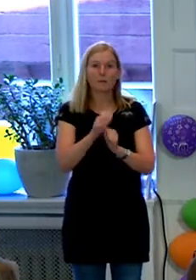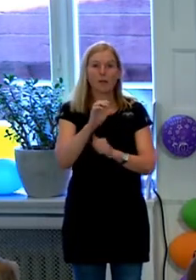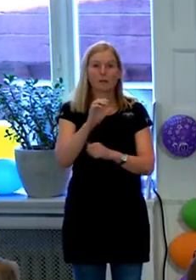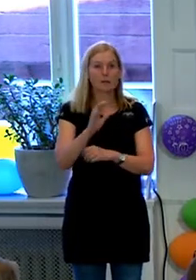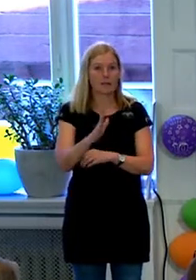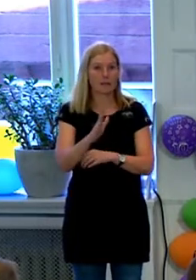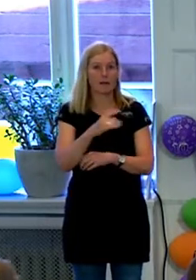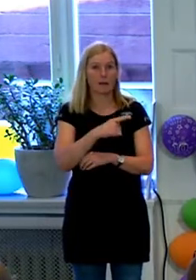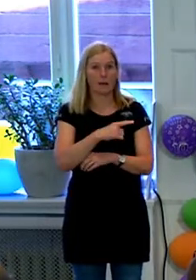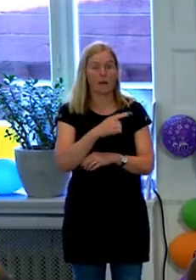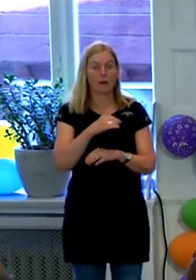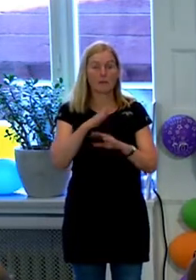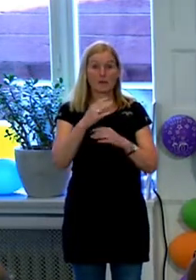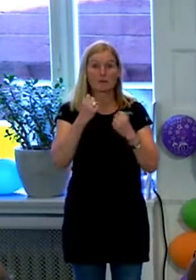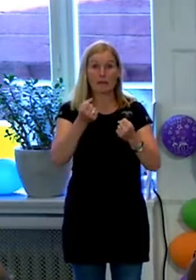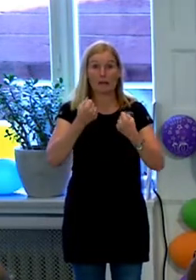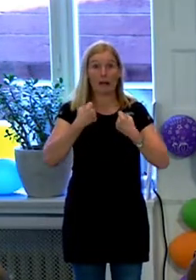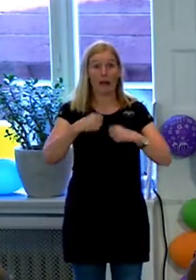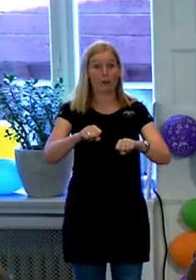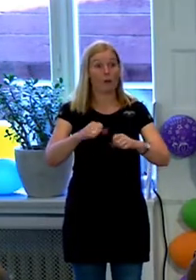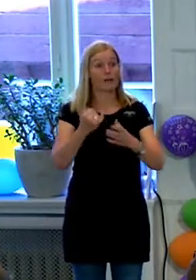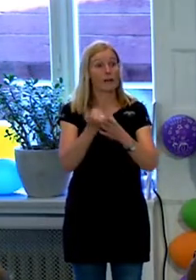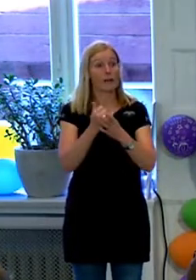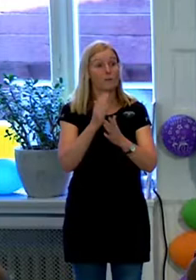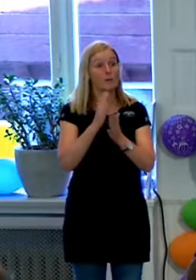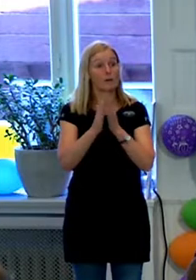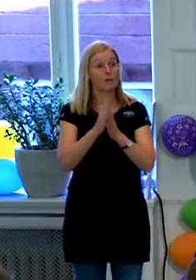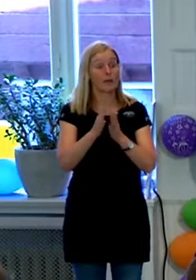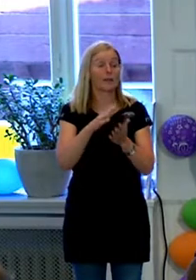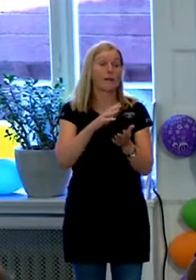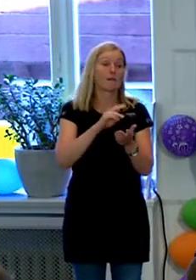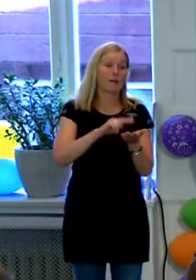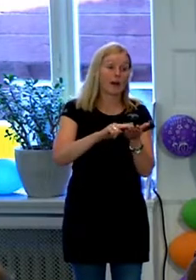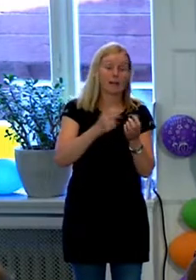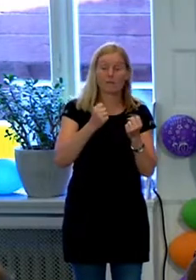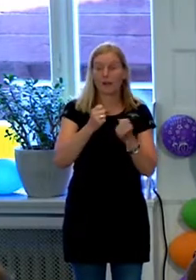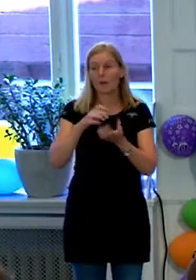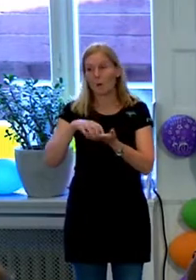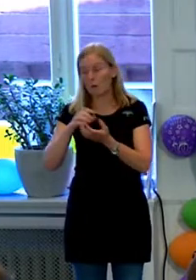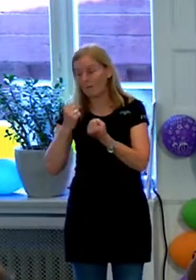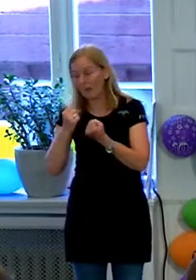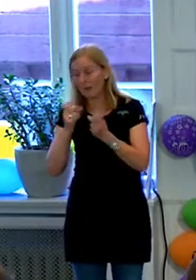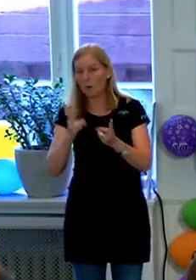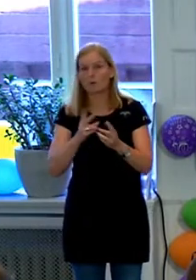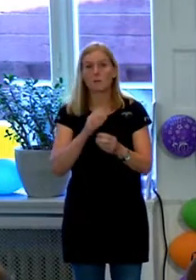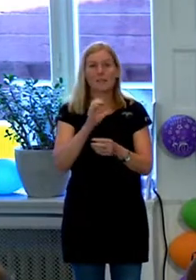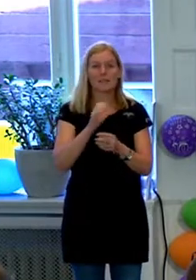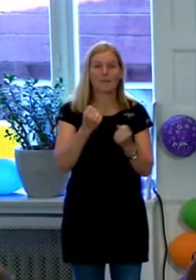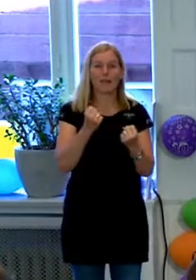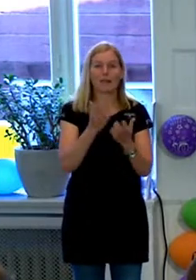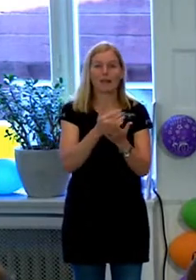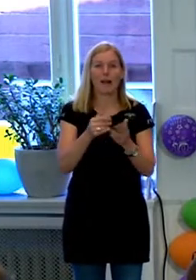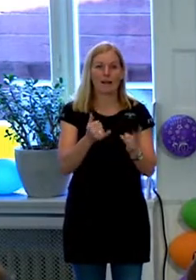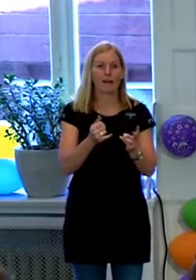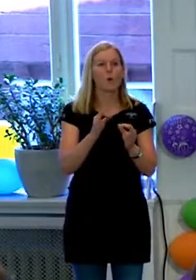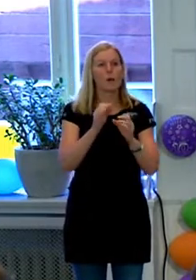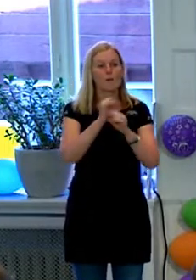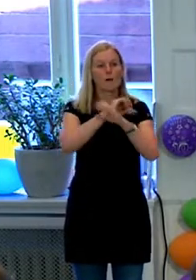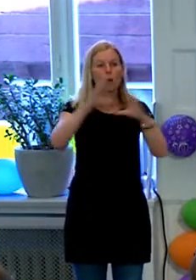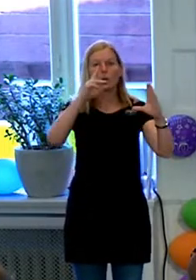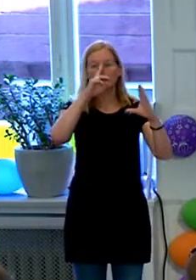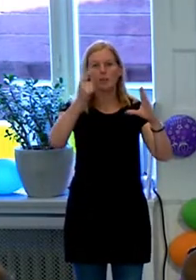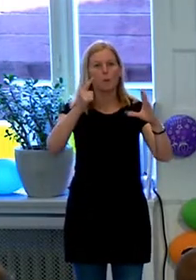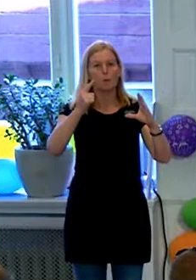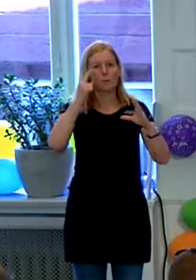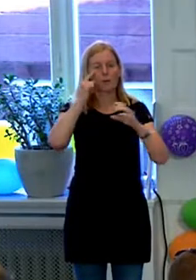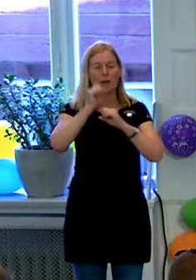som är den viktigaste kanske aktören. Trafikverket och kommunen är också viktiga. Men hur ser visionerna ut? Titta stort